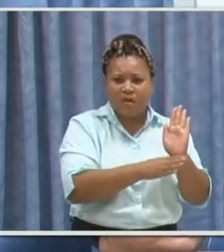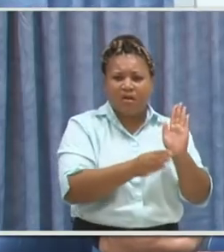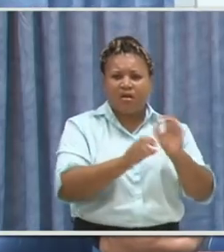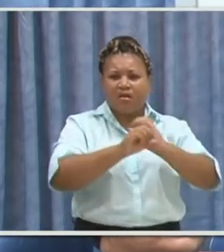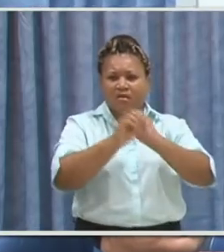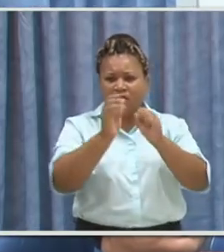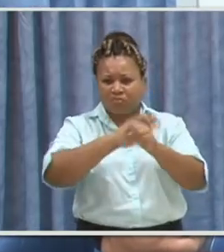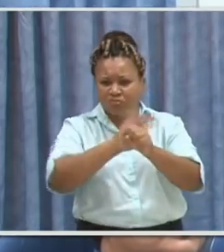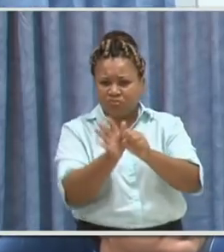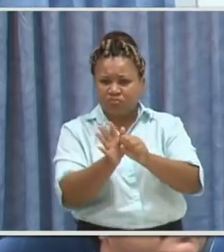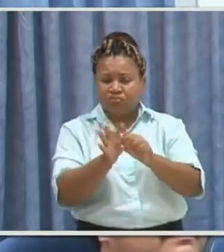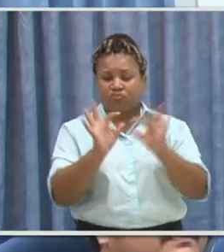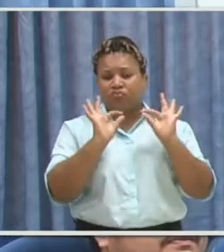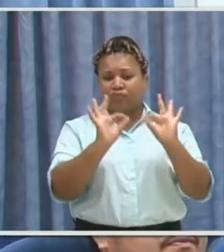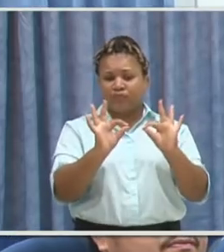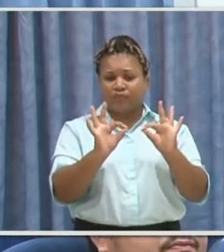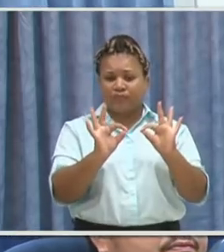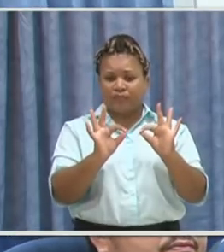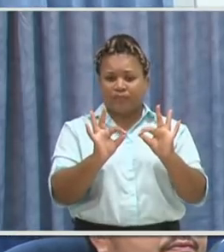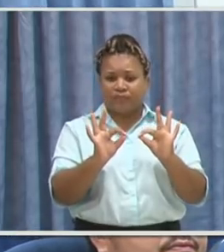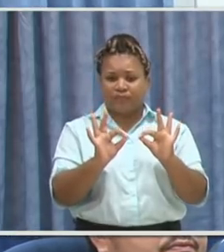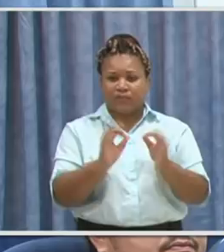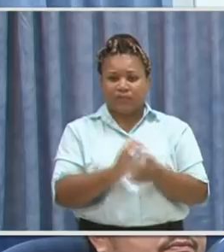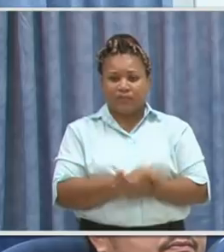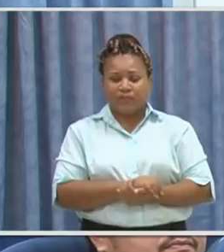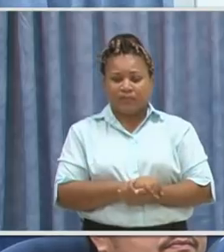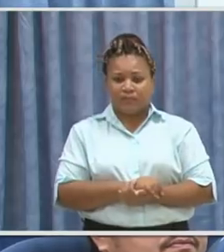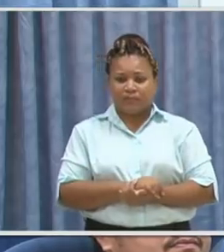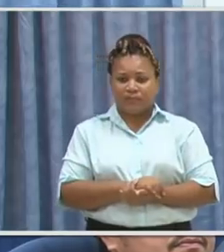bande mesi. Et donne un feedback là. La